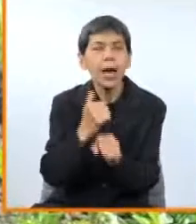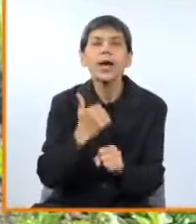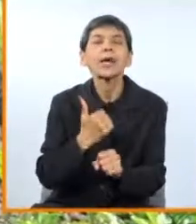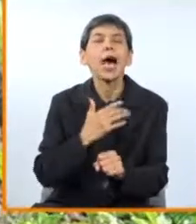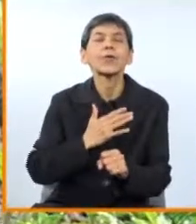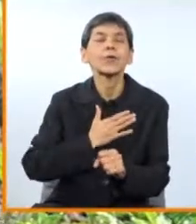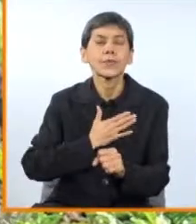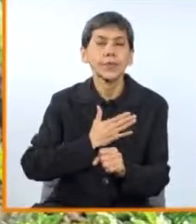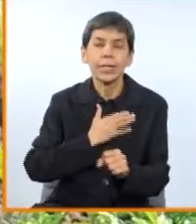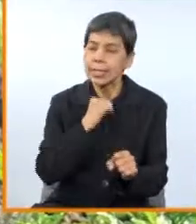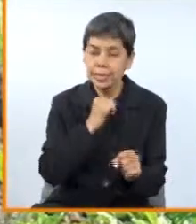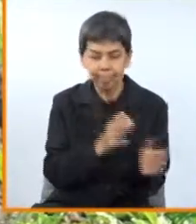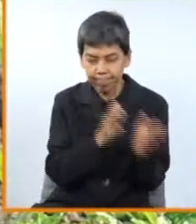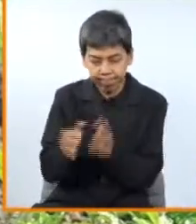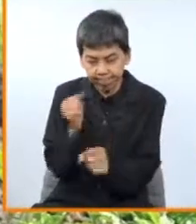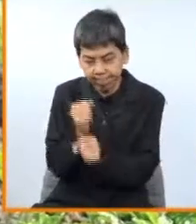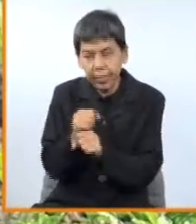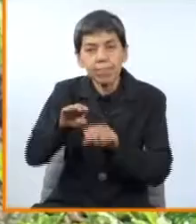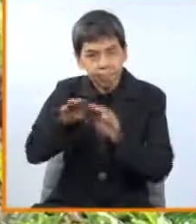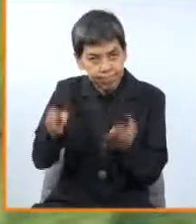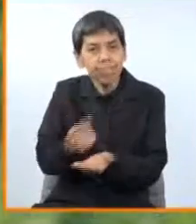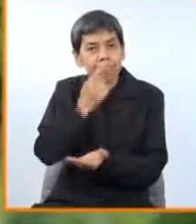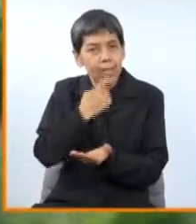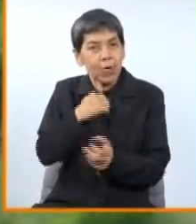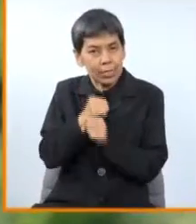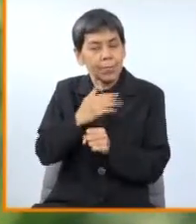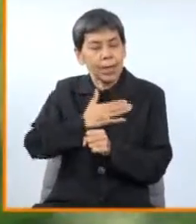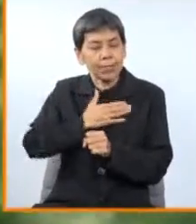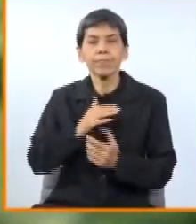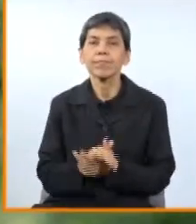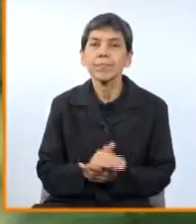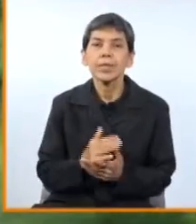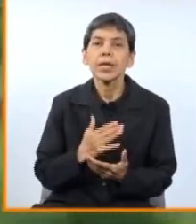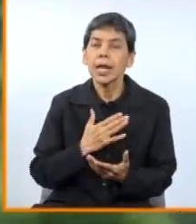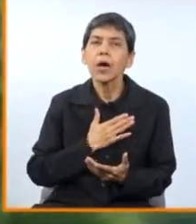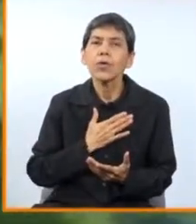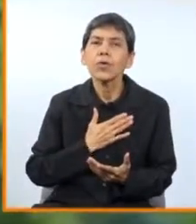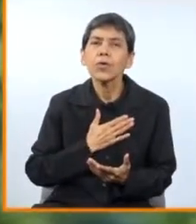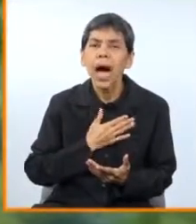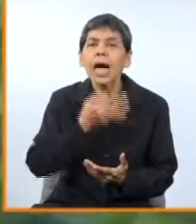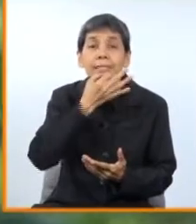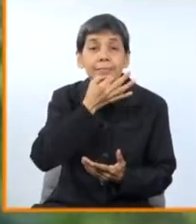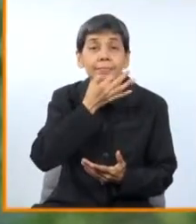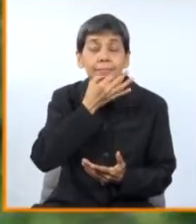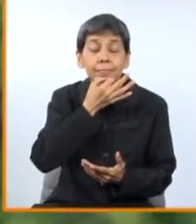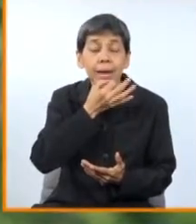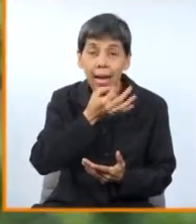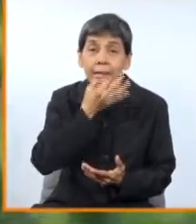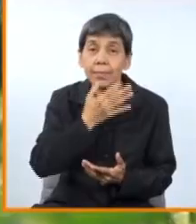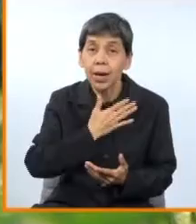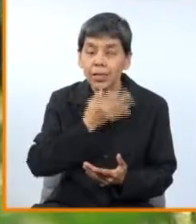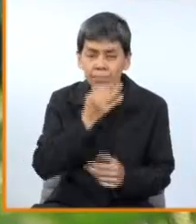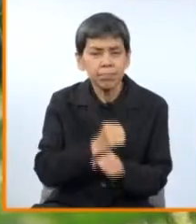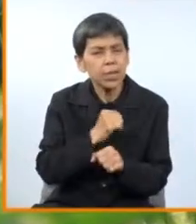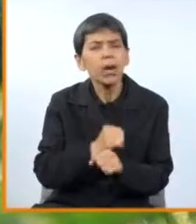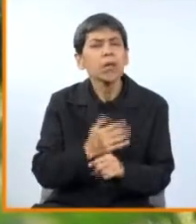จะหันมาทำแตงโมเราเรียกว่าอาชีพตัวนี้มันก็